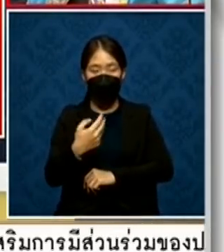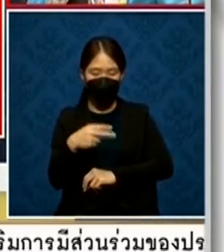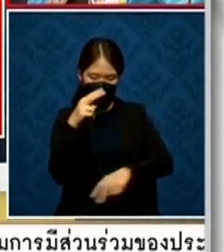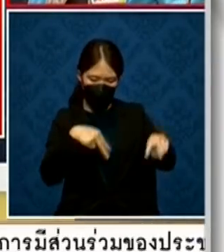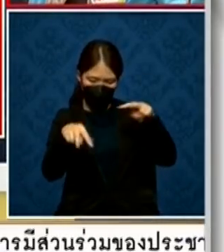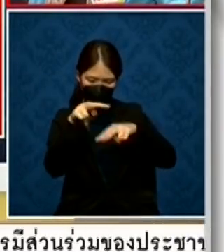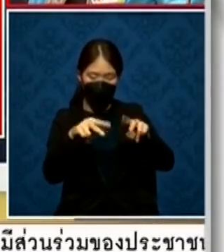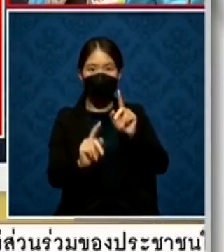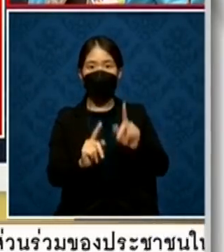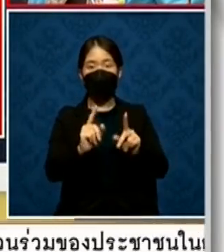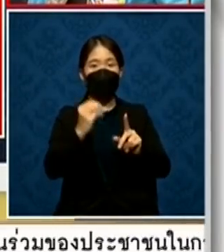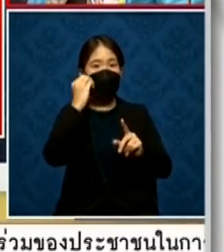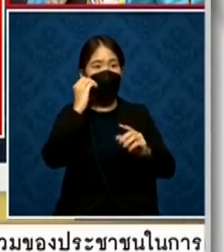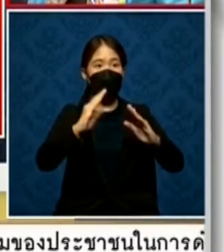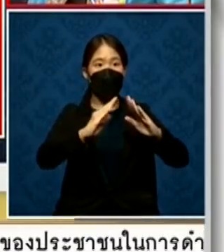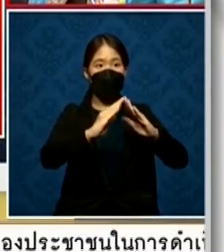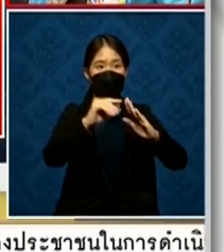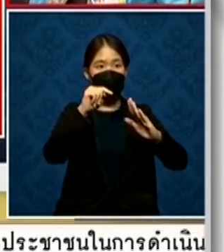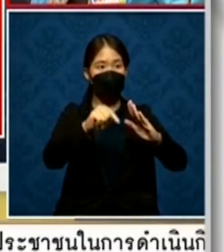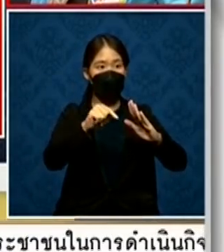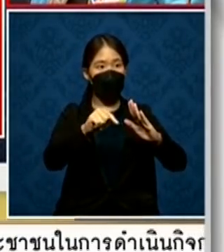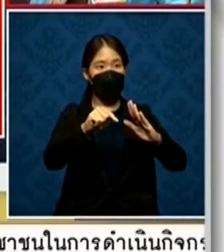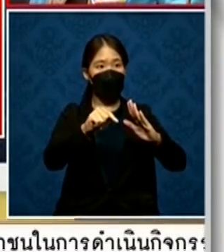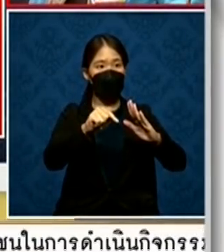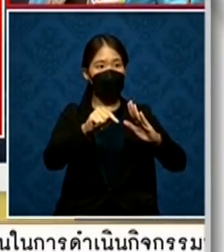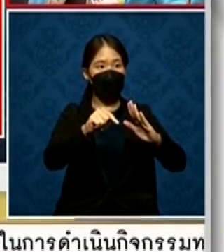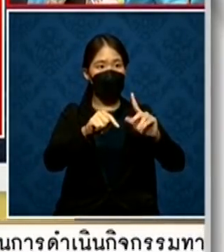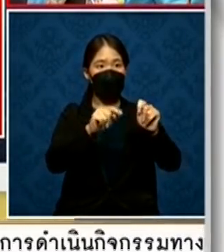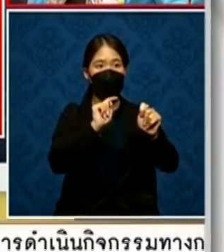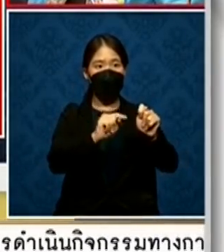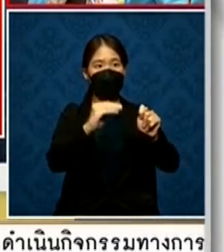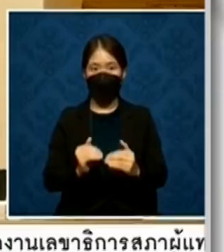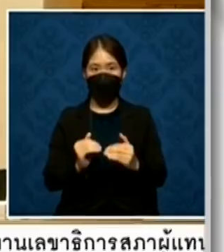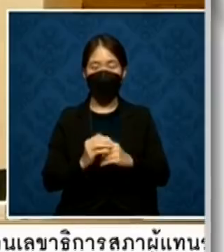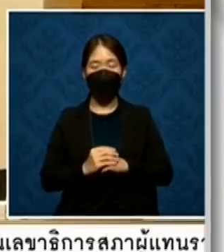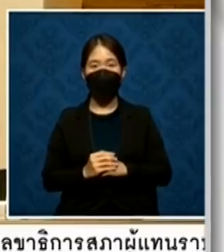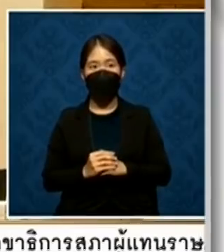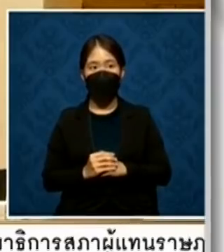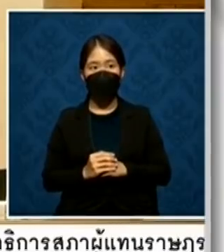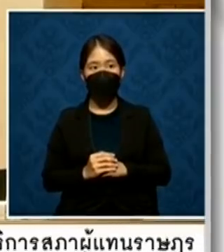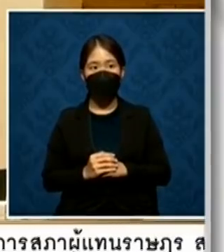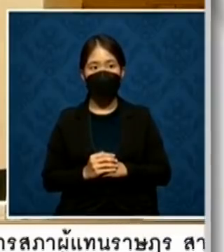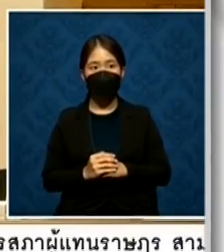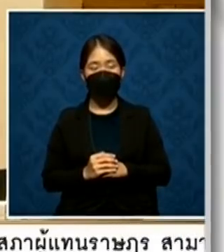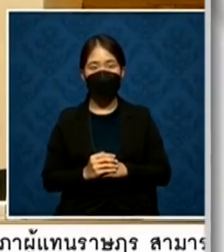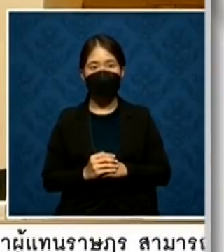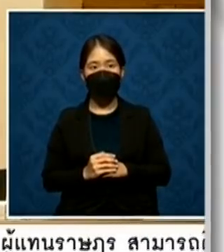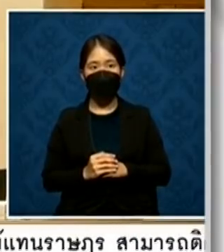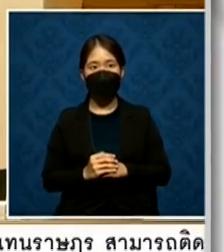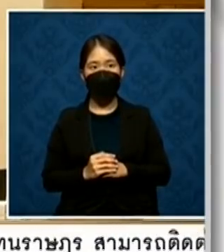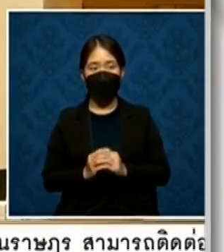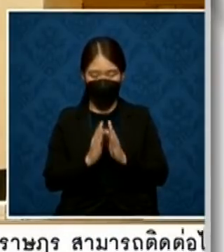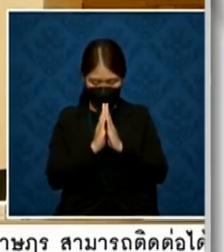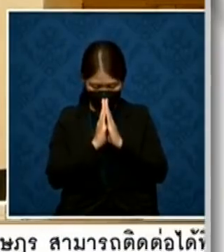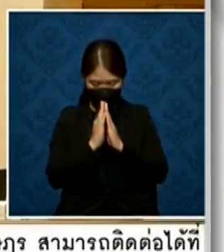องว่ามันพลเอกประยุทธ์ต้องมีทางใช้เพื่อแก้ปัญหาโควิดแน่ๆเนี่ย ครับ ค่ะ เราก็เห็นขัดกันมันก็เกิดขึ้นแต่มันก็ยังทำ